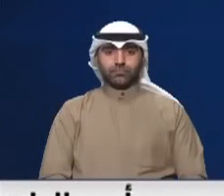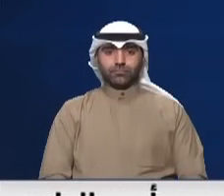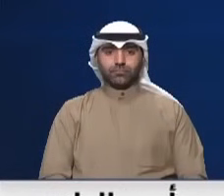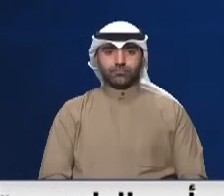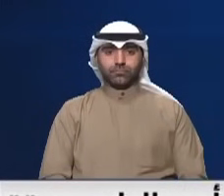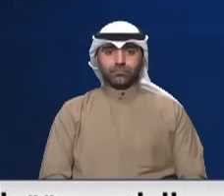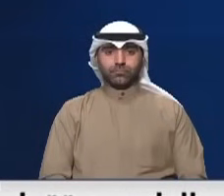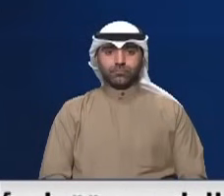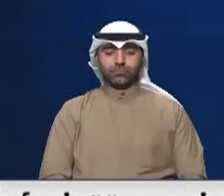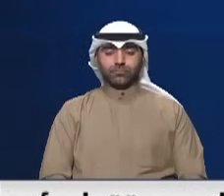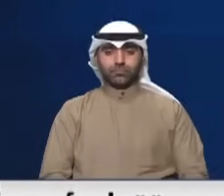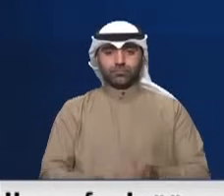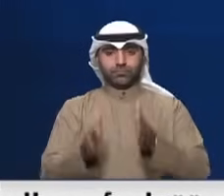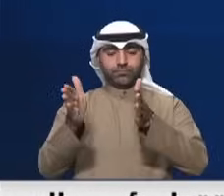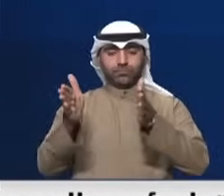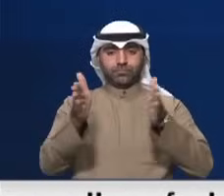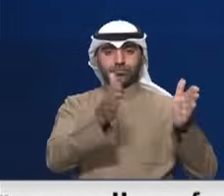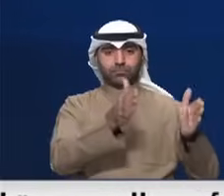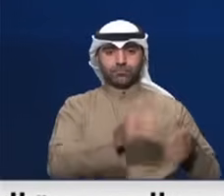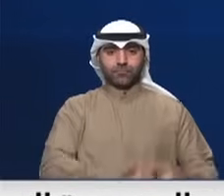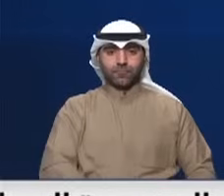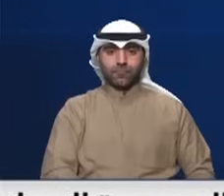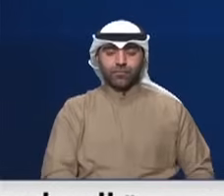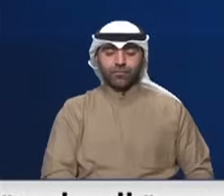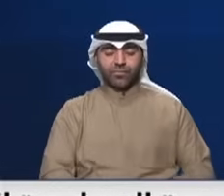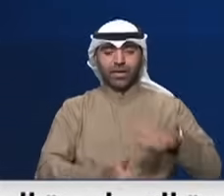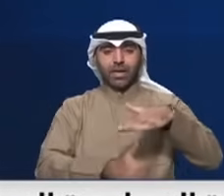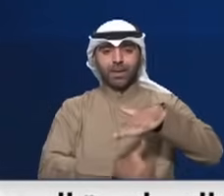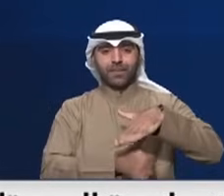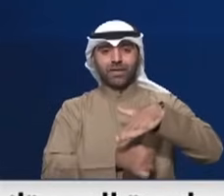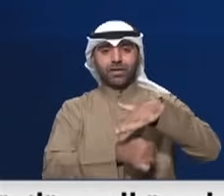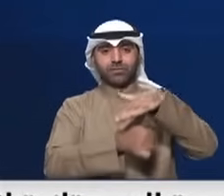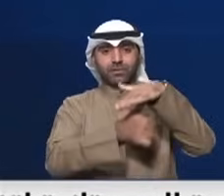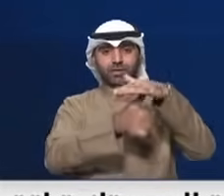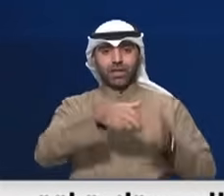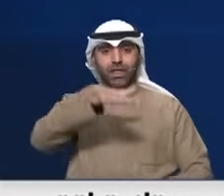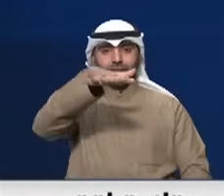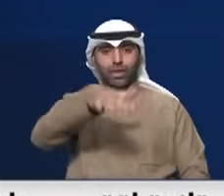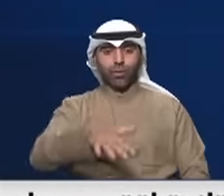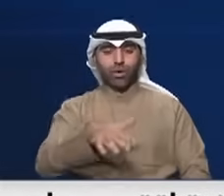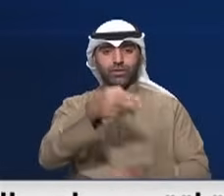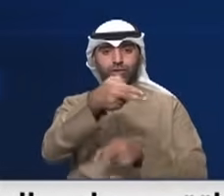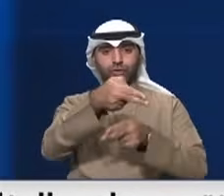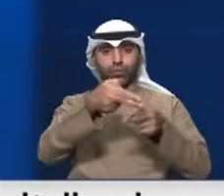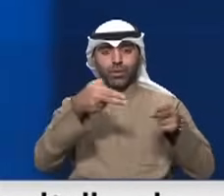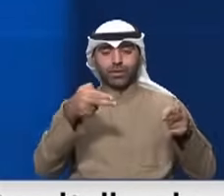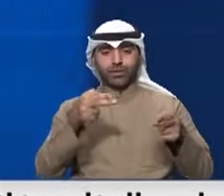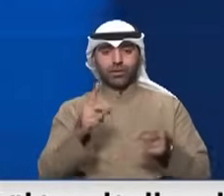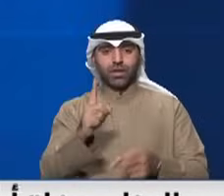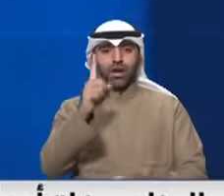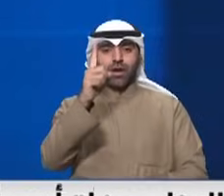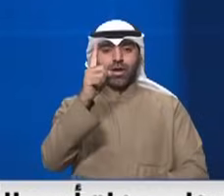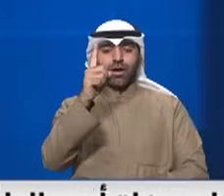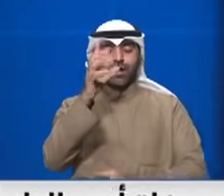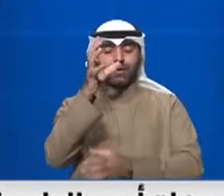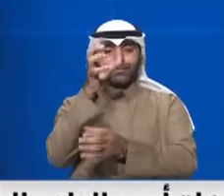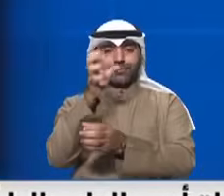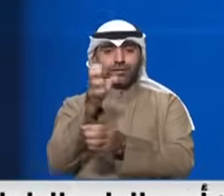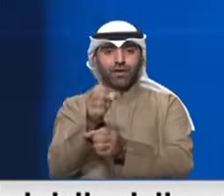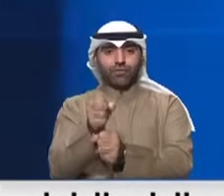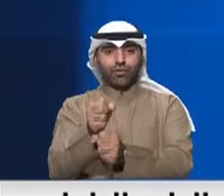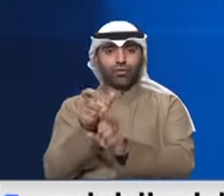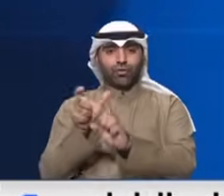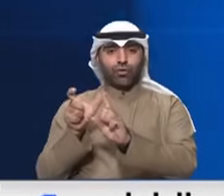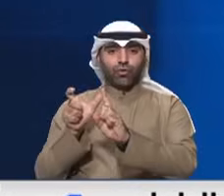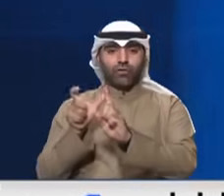البوسعيدي استقبل حضره صاحب السمو امير البلاد الشيخ مشعل الاحمد الجابر الصباح حفظه الله ورا في المطار الاميري